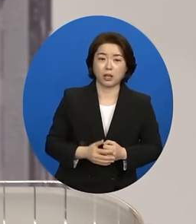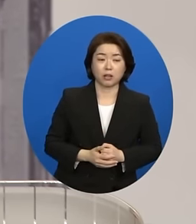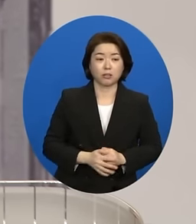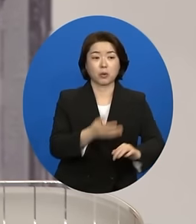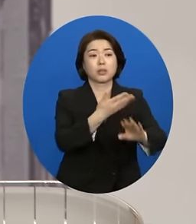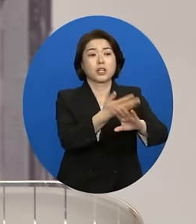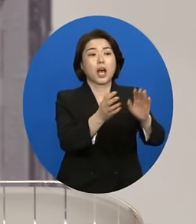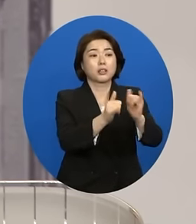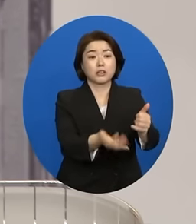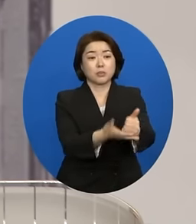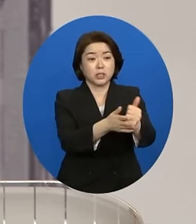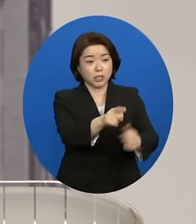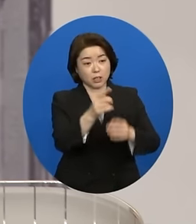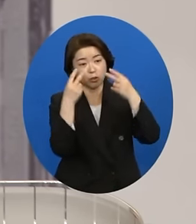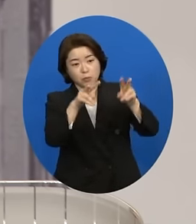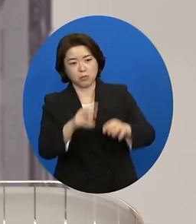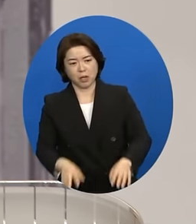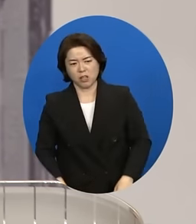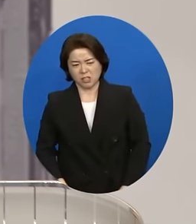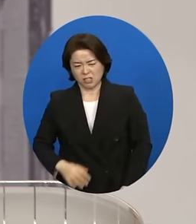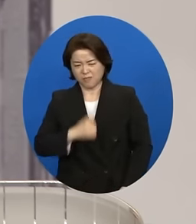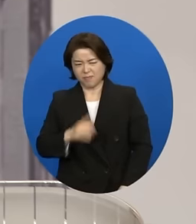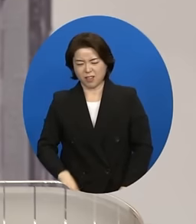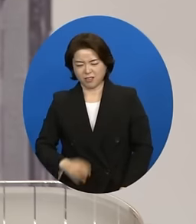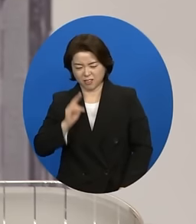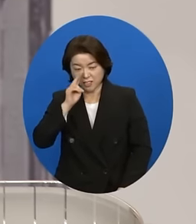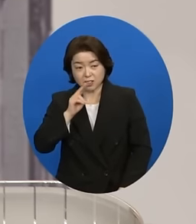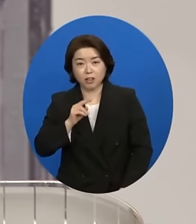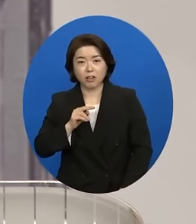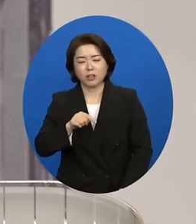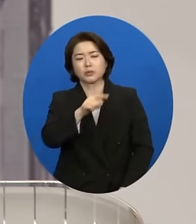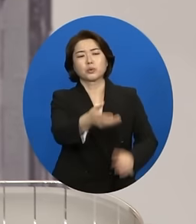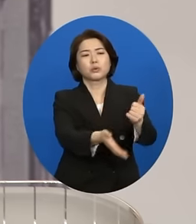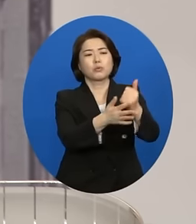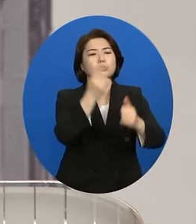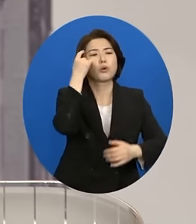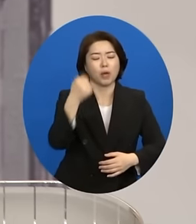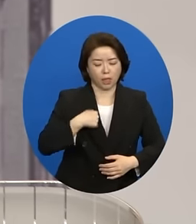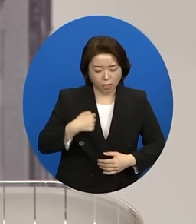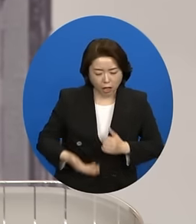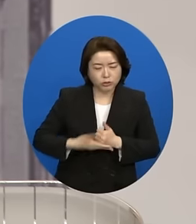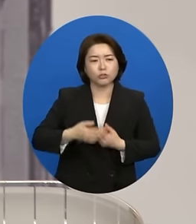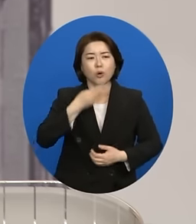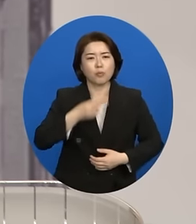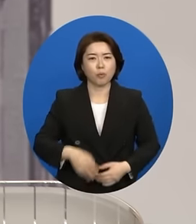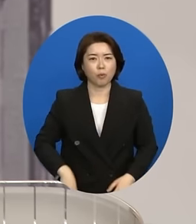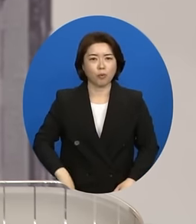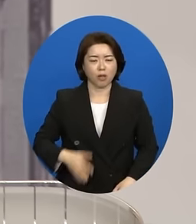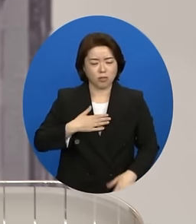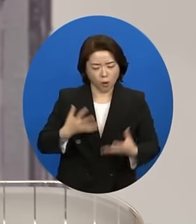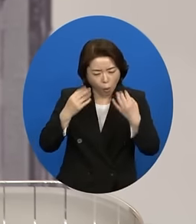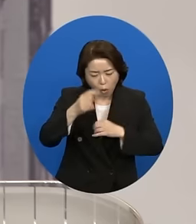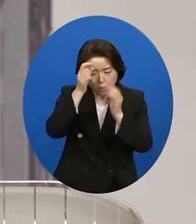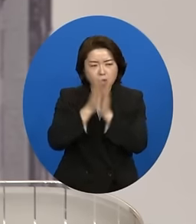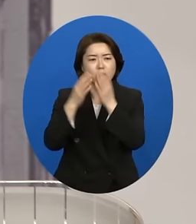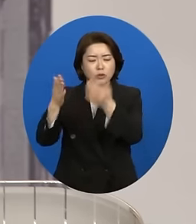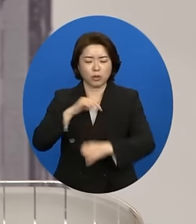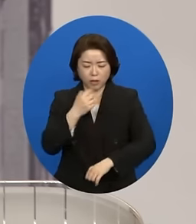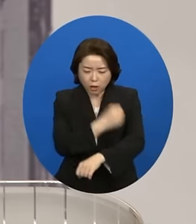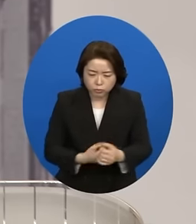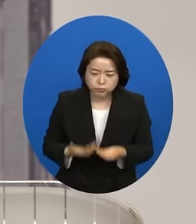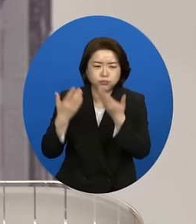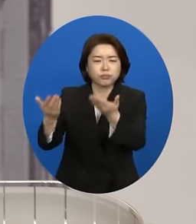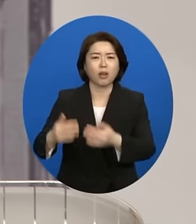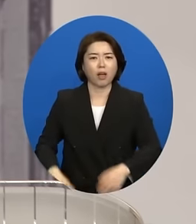어때요? 화가 나, 시기가 나. 왜 저 사람을 칭찬하냐 이거야. 나를 칭찬해야지. 내가 얼마나 기도하고 내가 얼마나 헌신하고